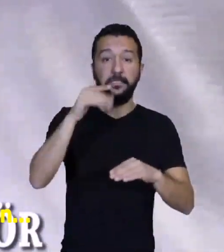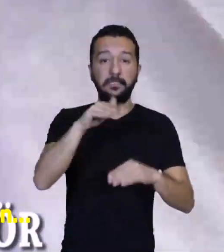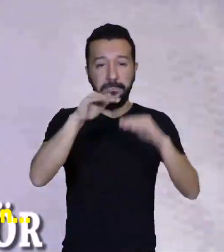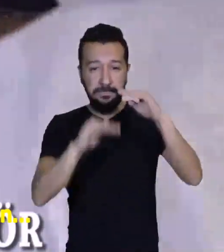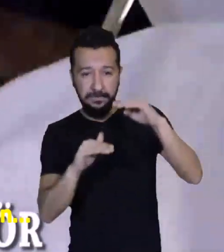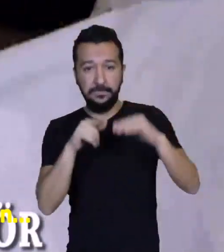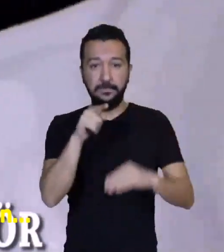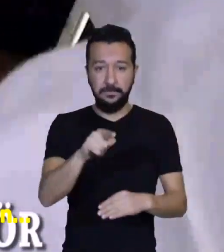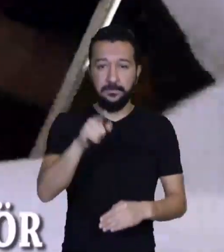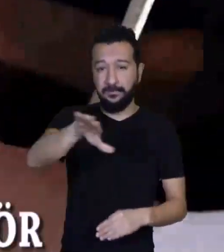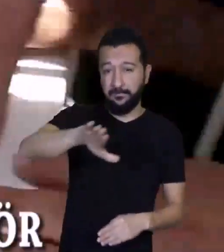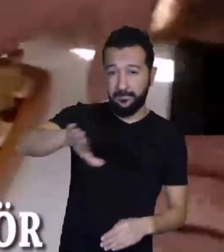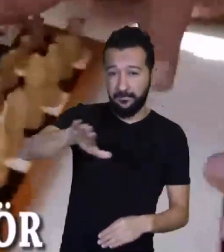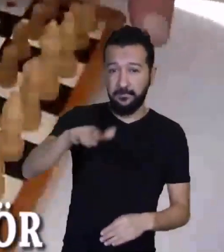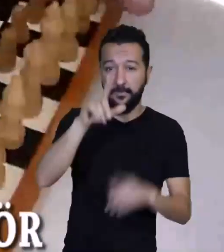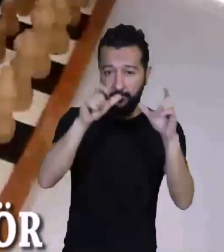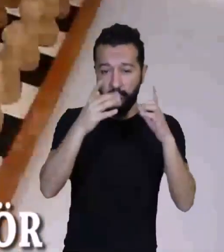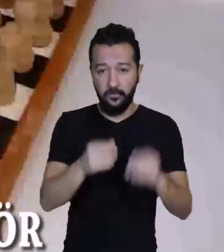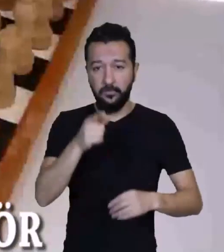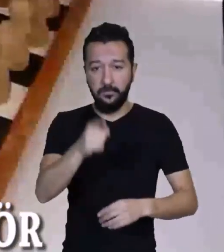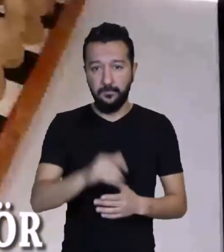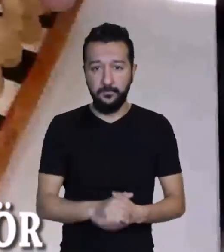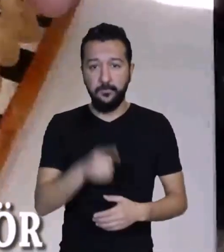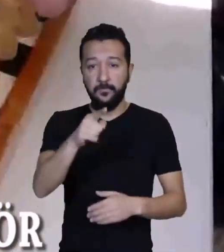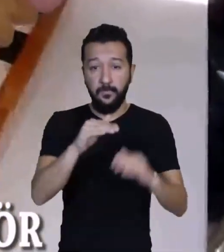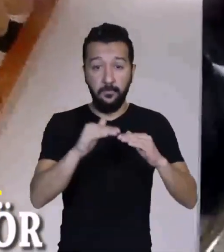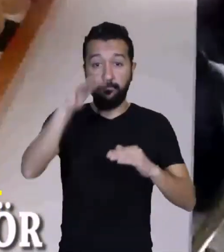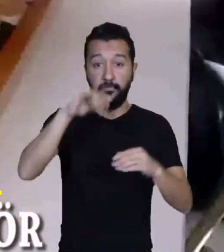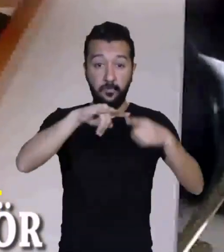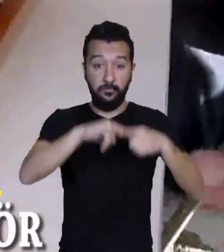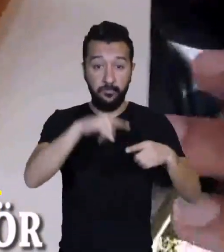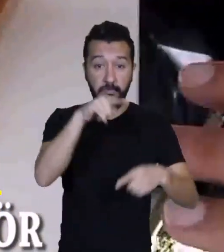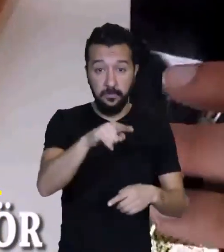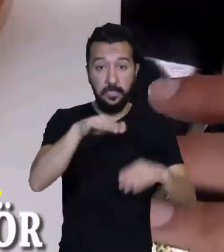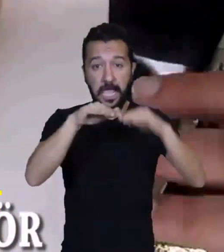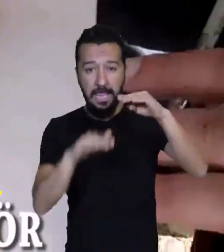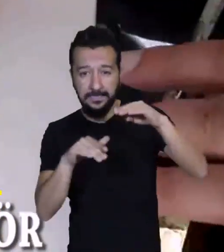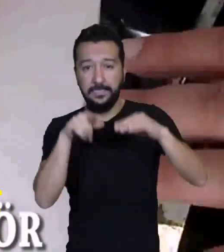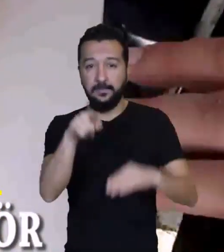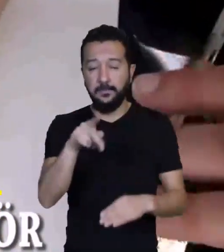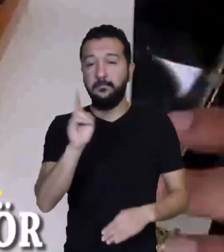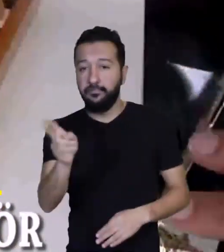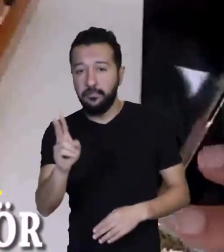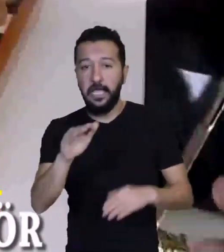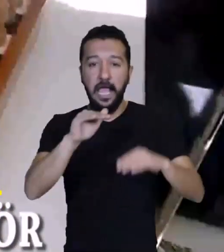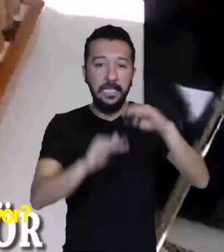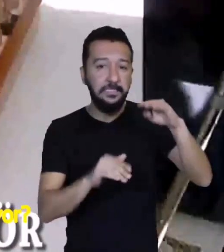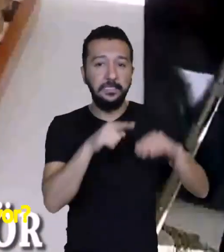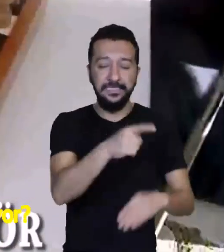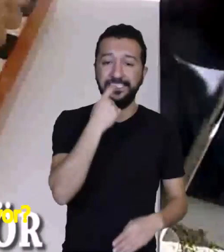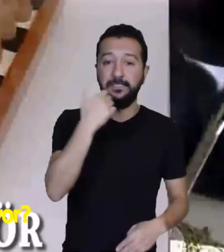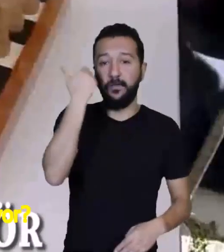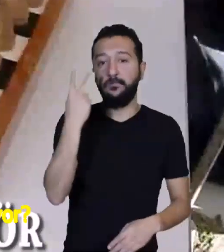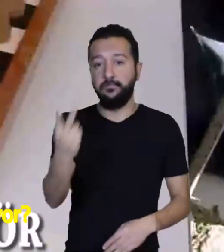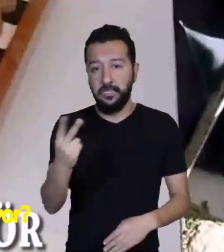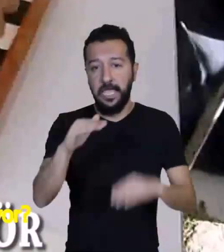Engin nasıl kenara kaçarsan fotoğrafta tamam. Çekiyorlar onu. Yüksek kareler bakın bunlar yüksek. Bunlardan ne oluyor alçak kare Gökhan?